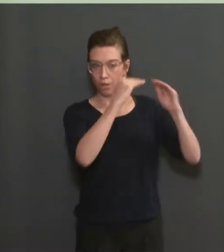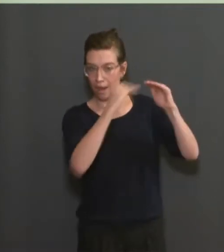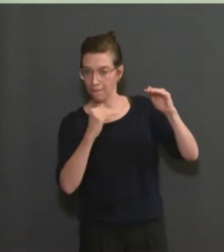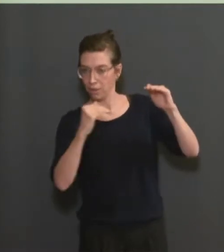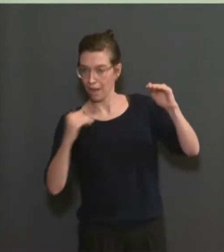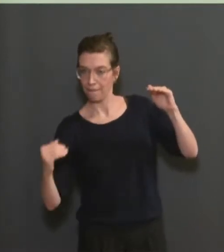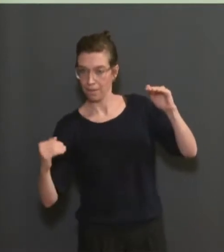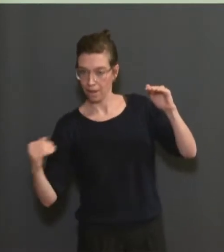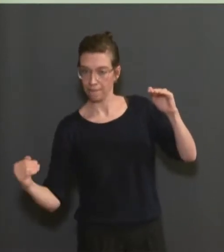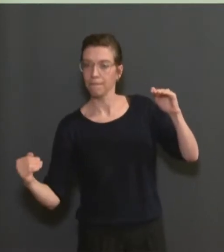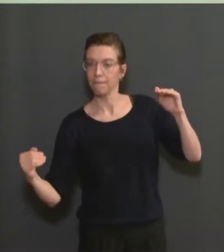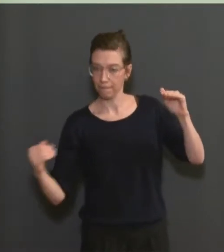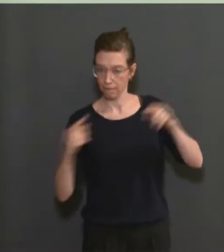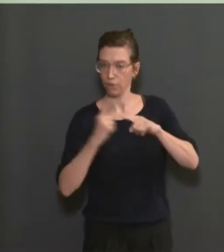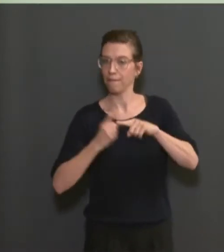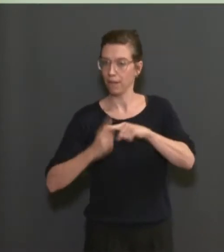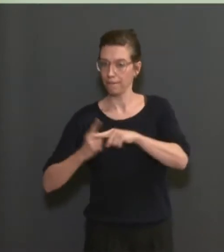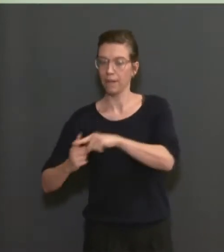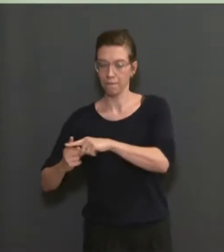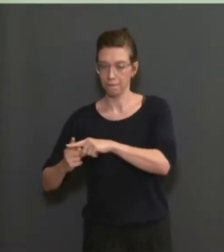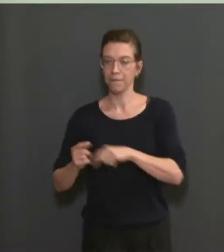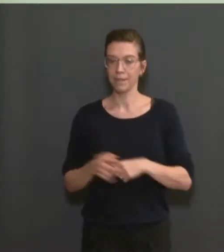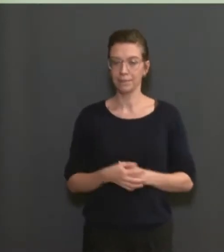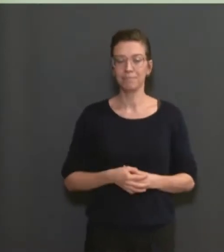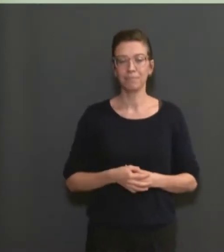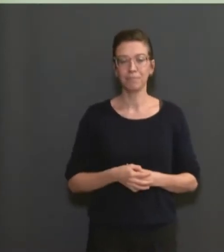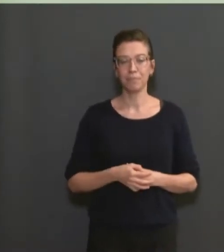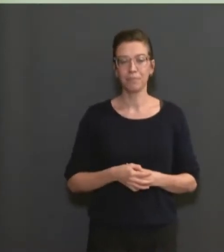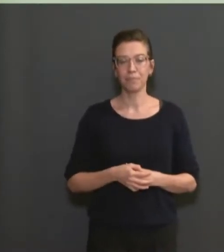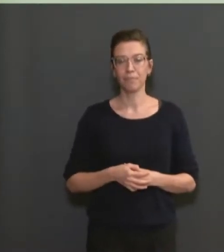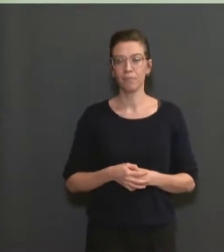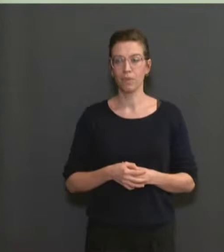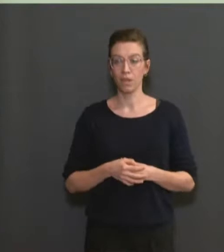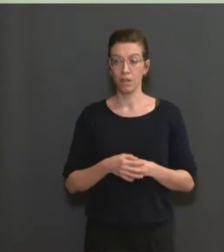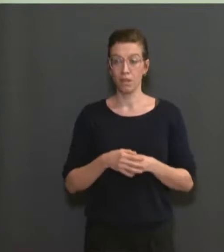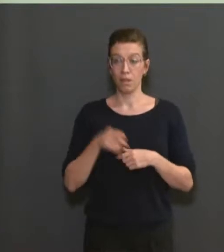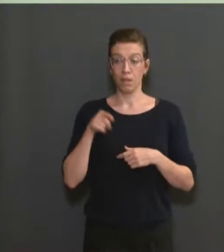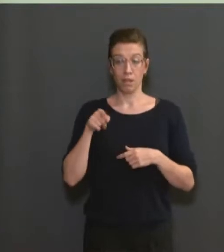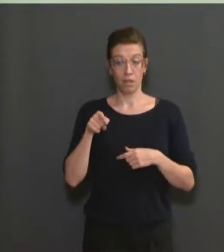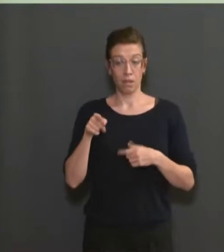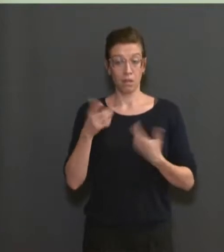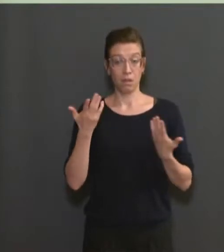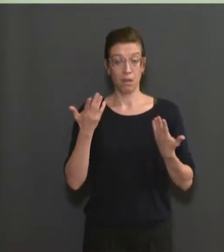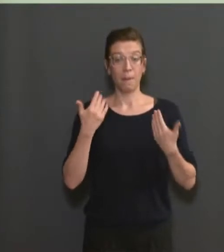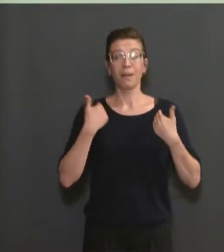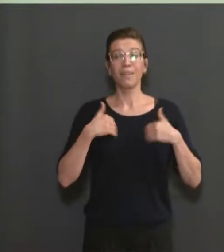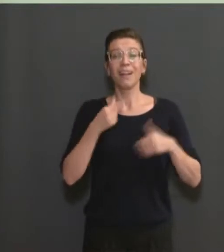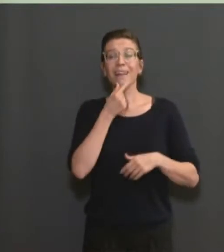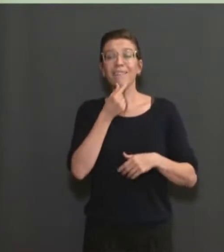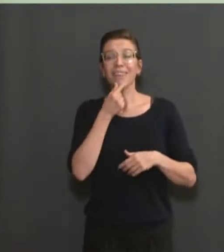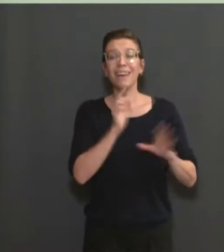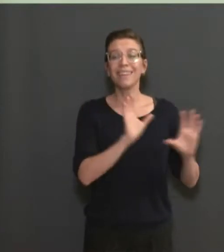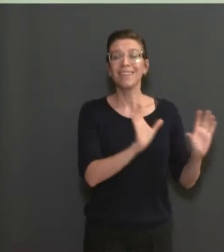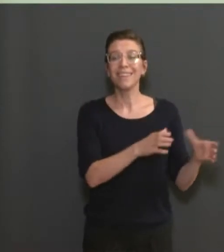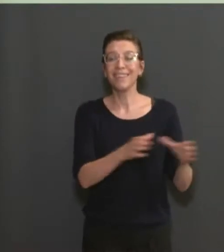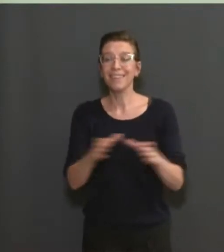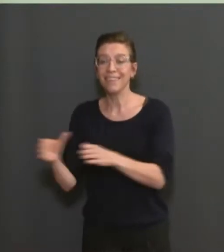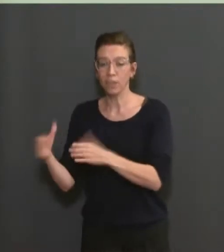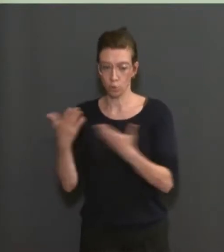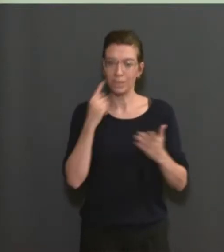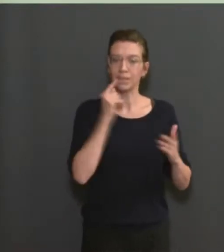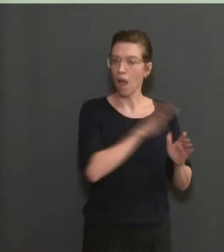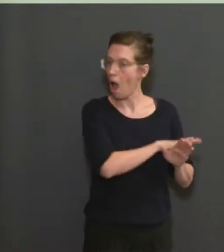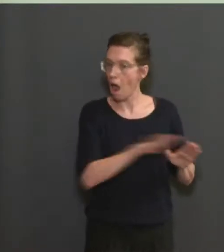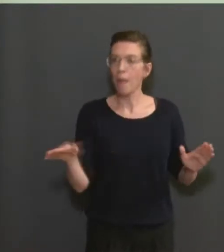De dalingen doen zich nog steeds voort in alle leeftijdsgroepen. De gemiddelde leeftijd neemt